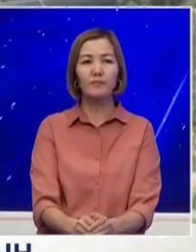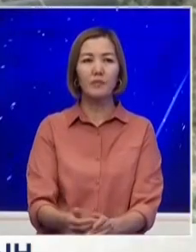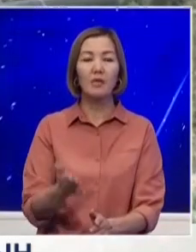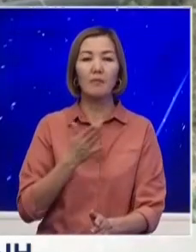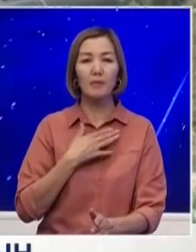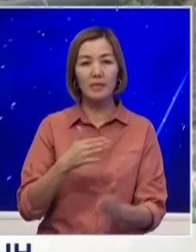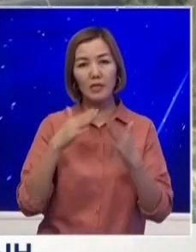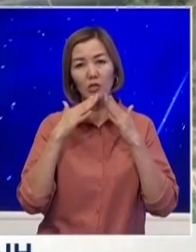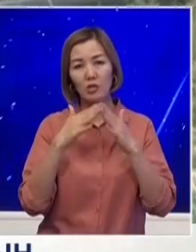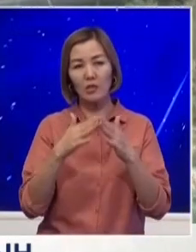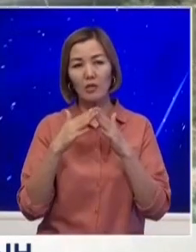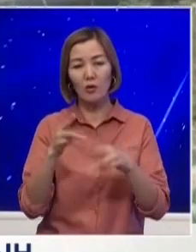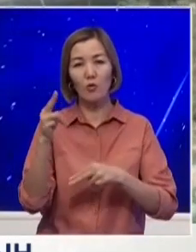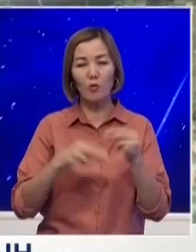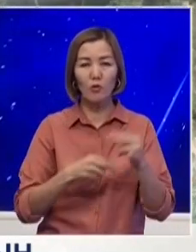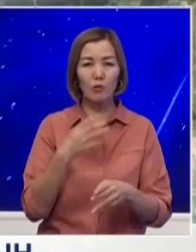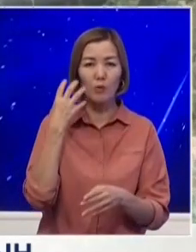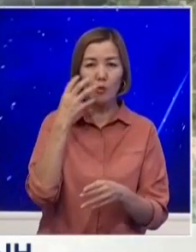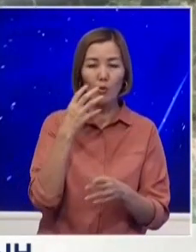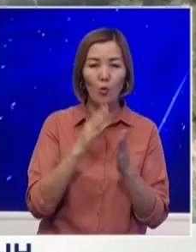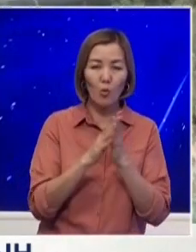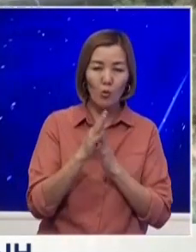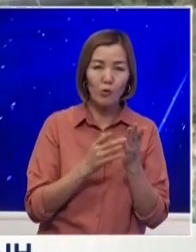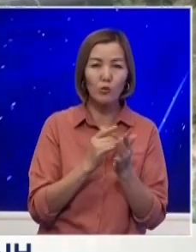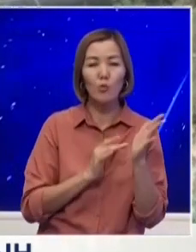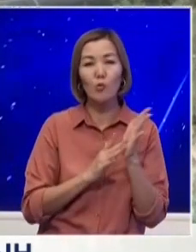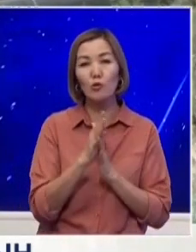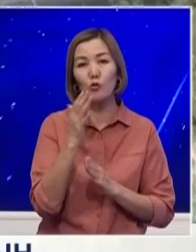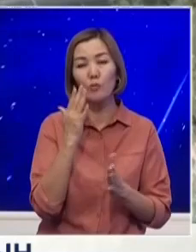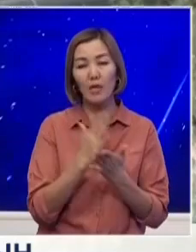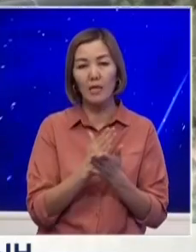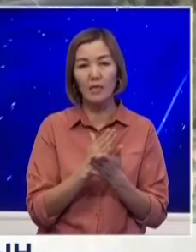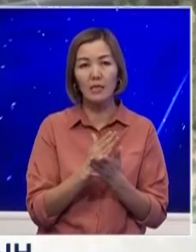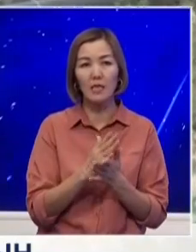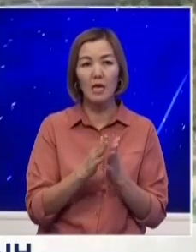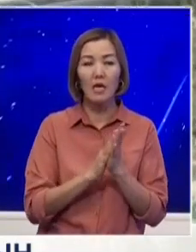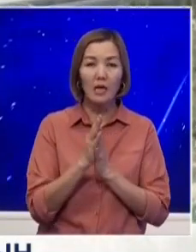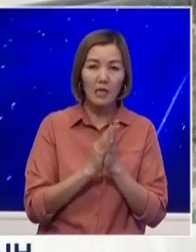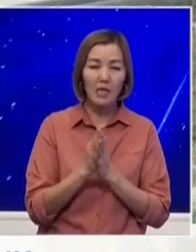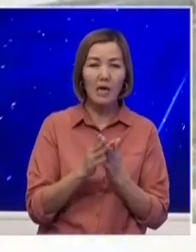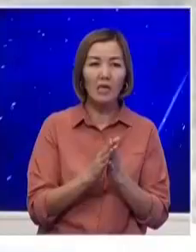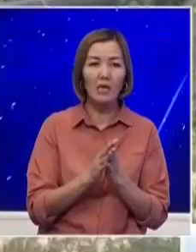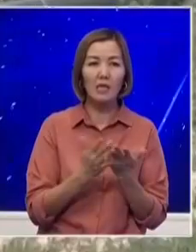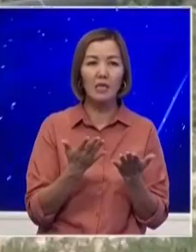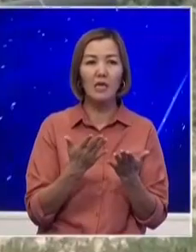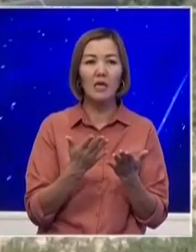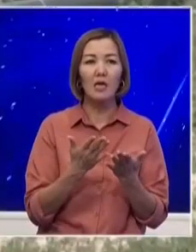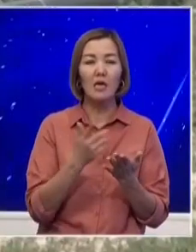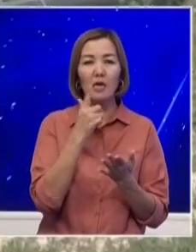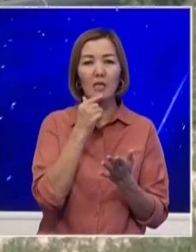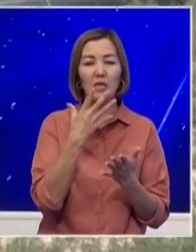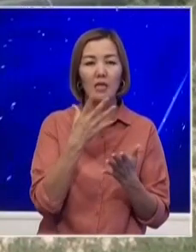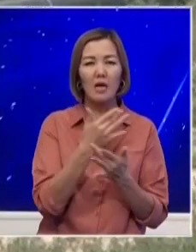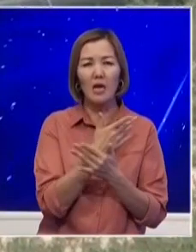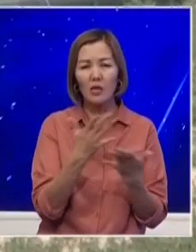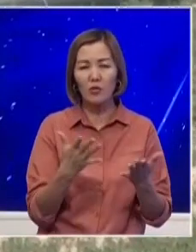Біздің мекеме жылжай құрылысымен көкеніс өсірумен айналысады. Қазіргі таңда қызанақ, қияр және бұрыш. Жалпы аумағы 7 гектарды құрап тұр.